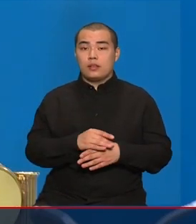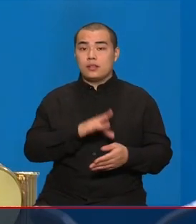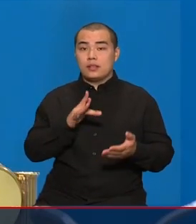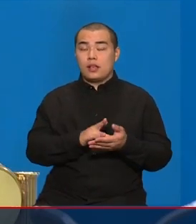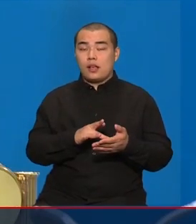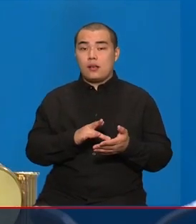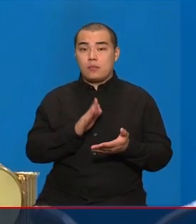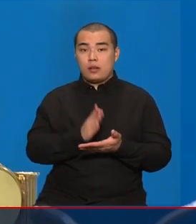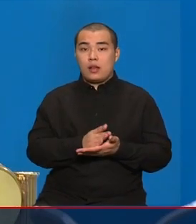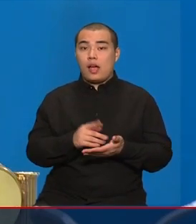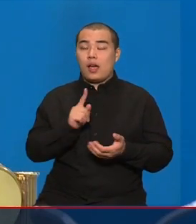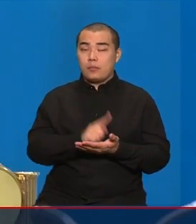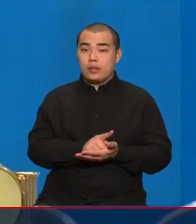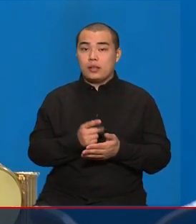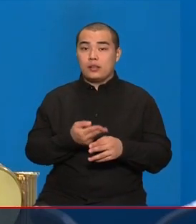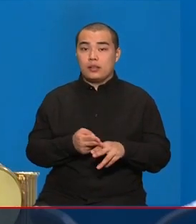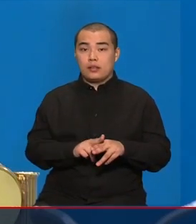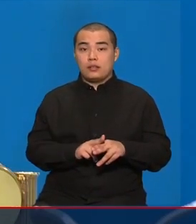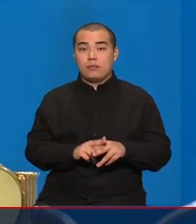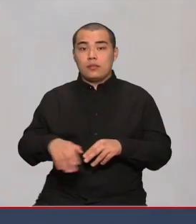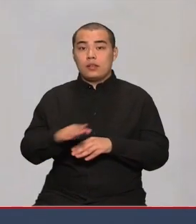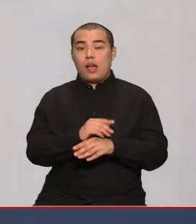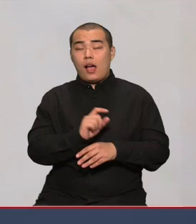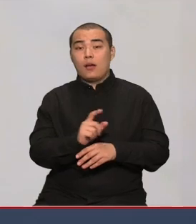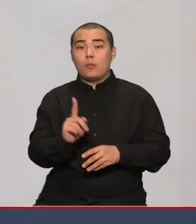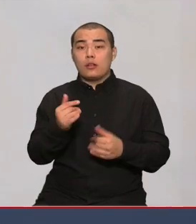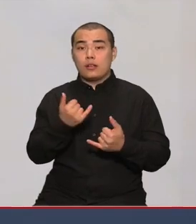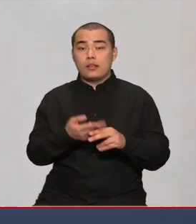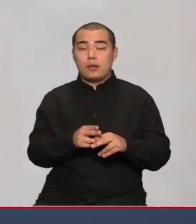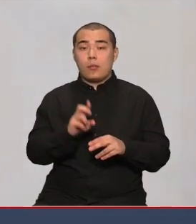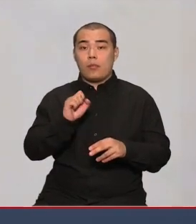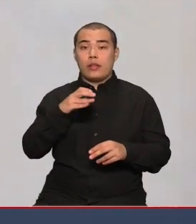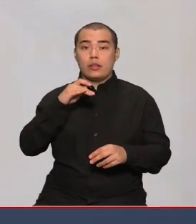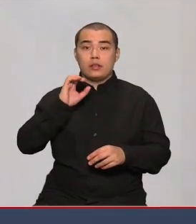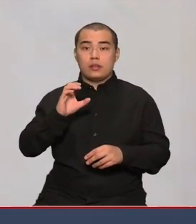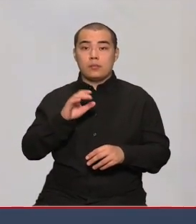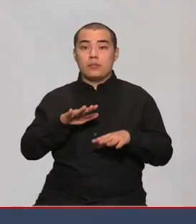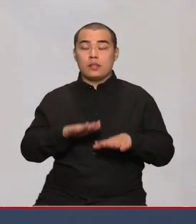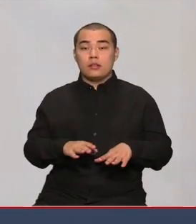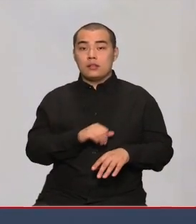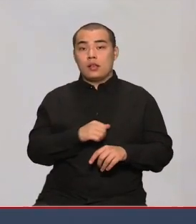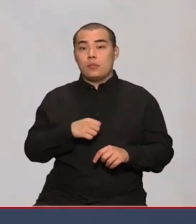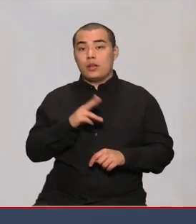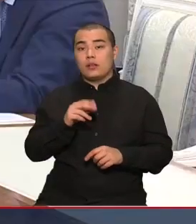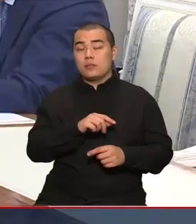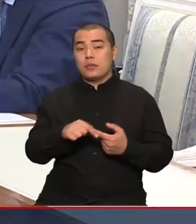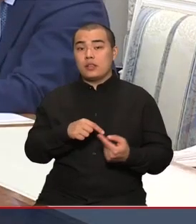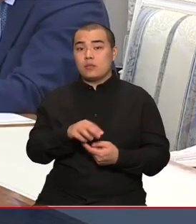міндет. Қарғын судан қатты шығынға ұшыраған батыс аймақтарда ірі кәсіпорындар